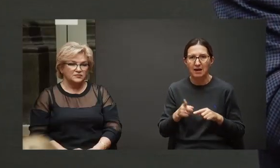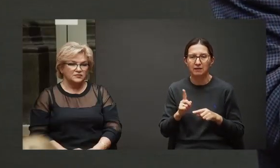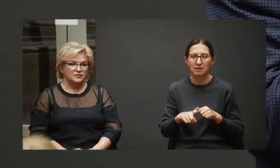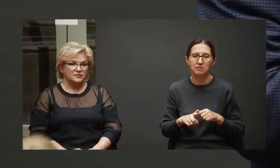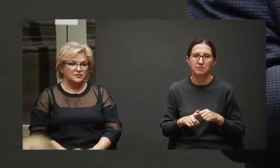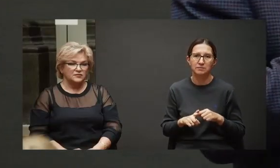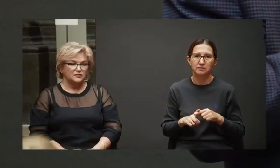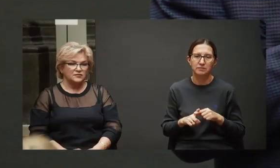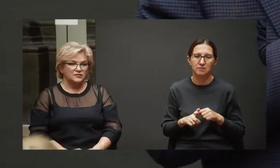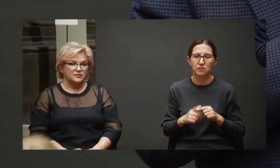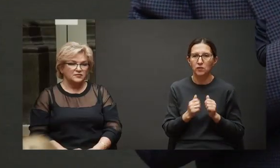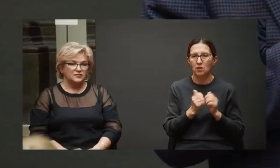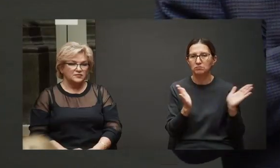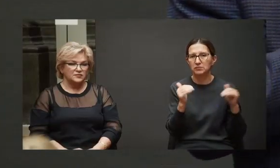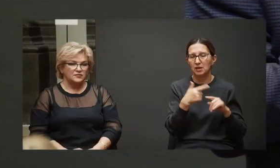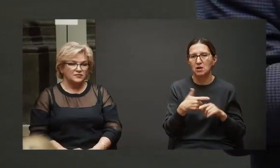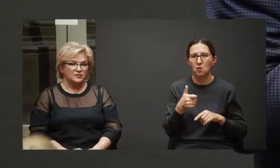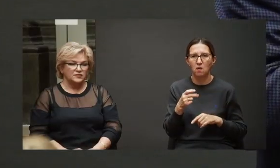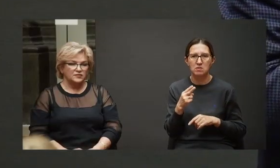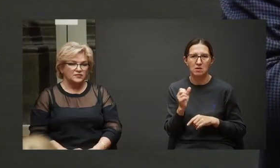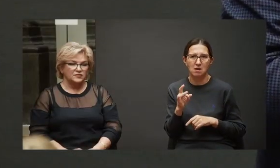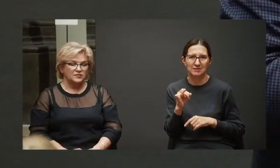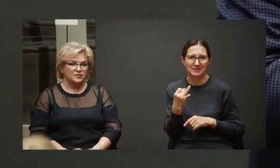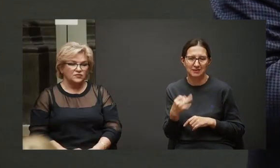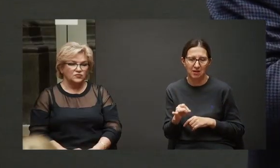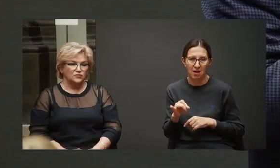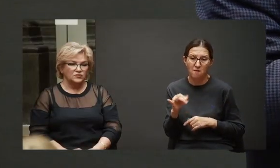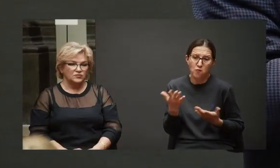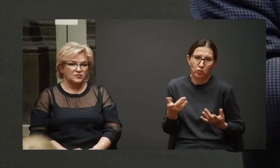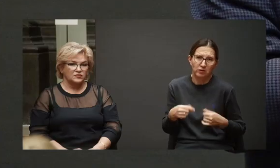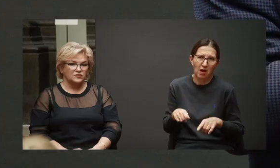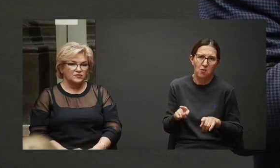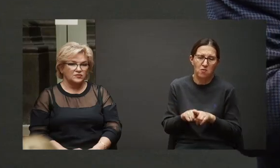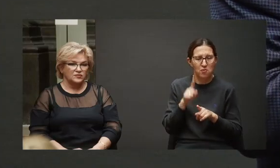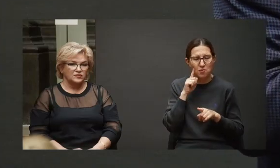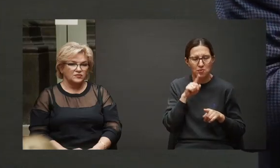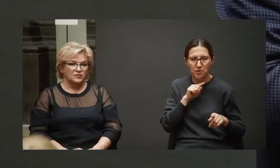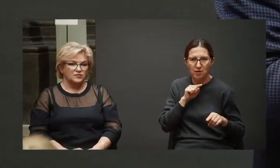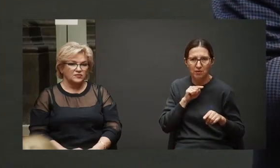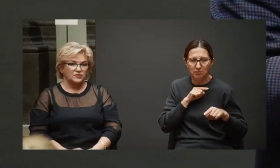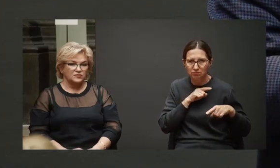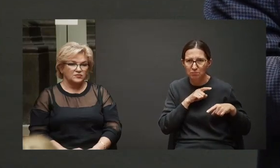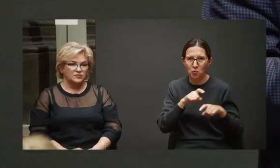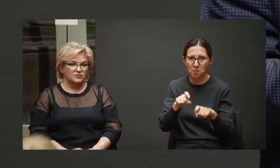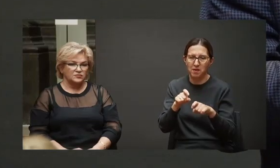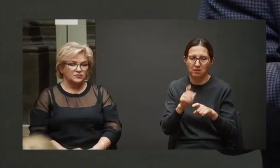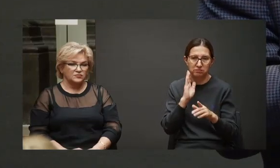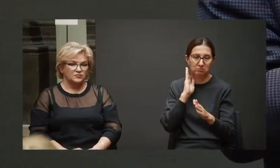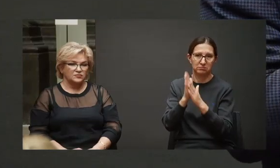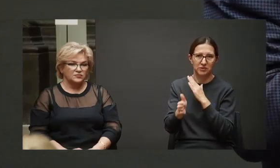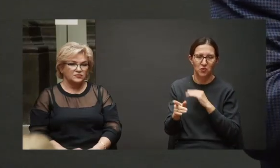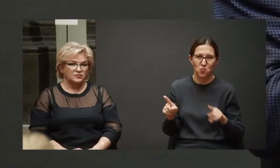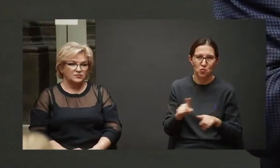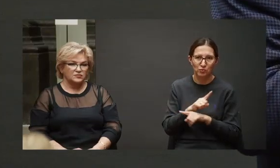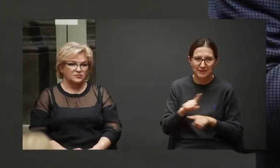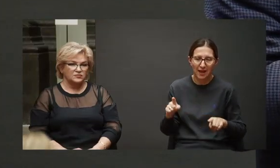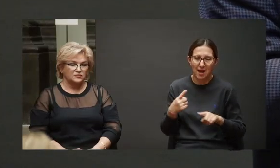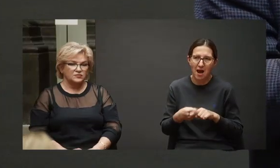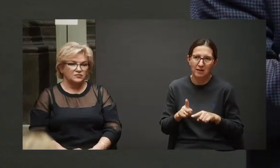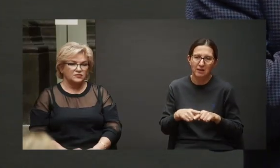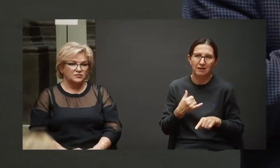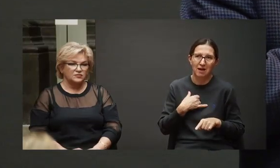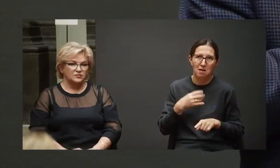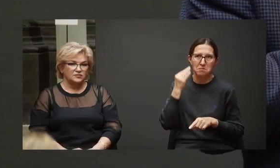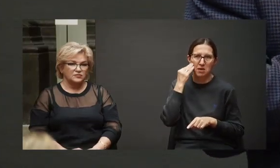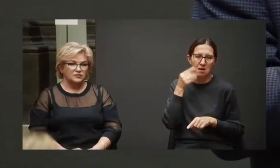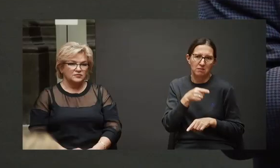Давида. А у Бертолуччи, по-моему, нигде не зависает. Вот такой вот пробег через музей – это для меня в определенном смысле